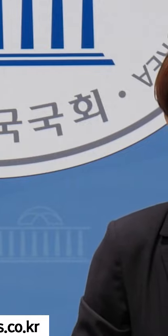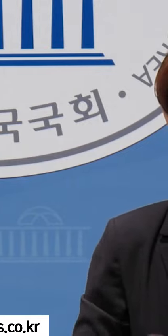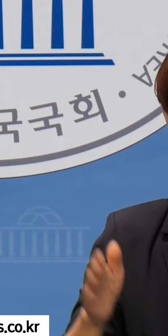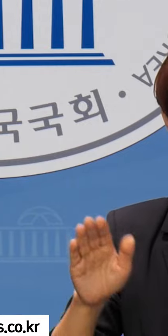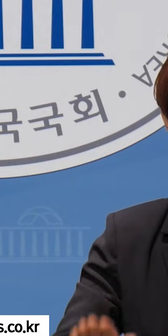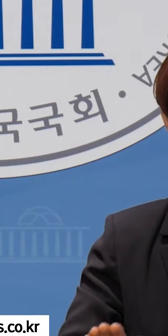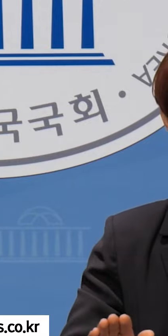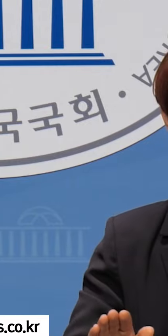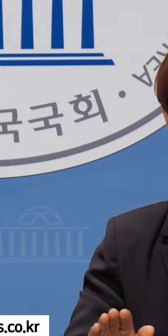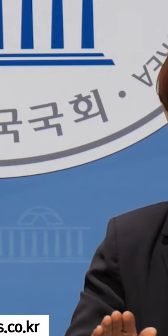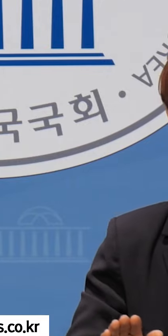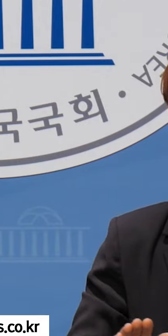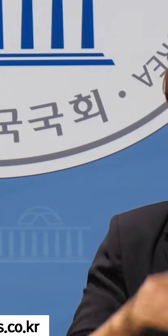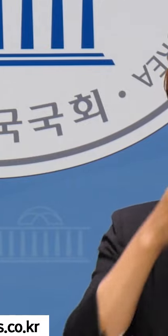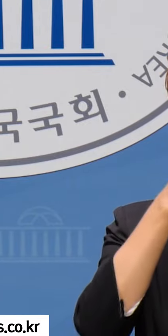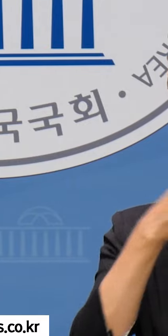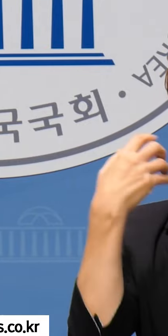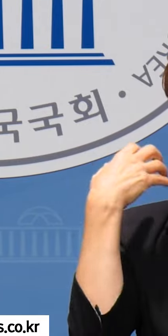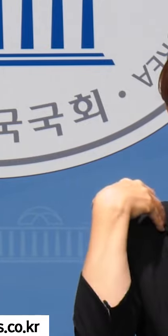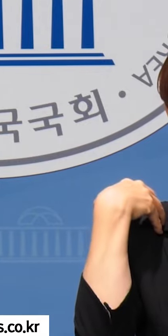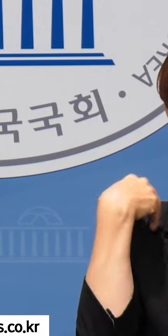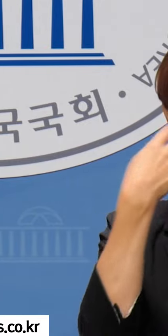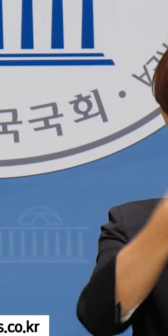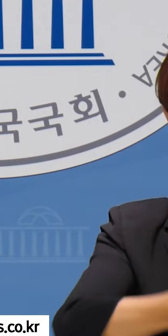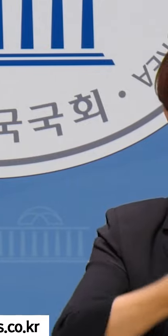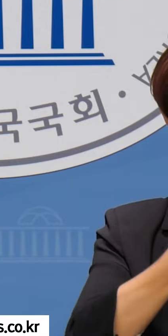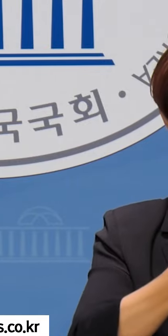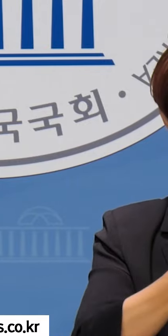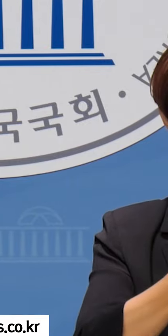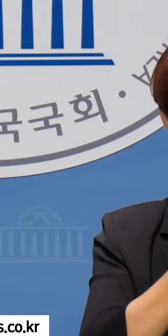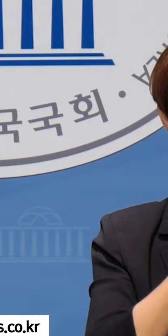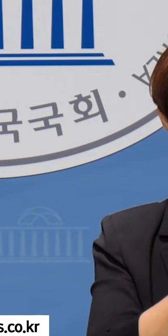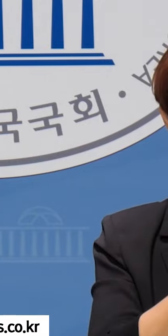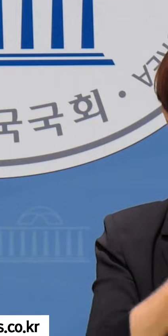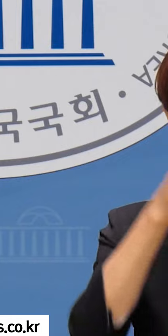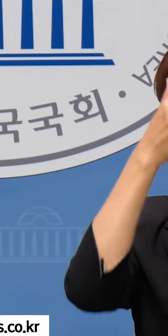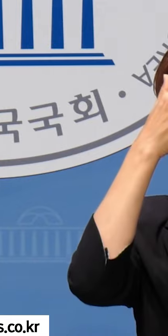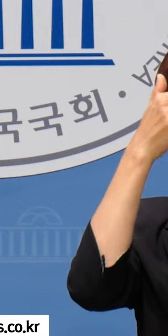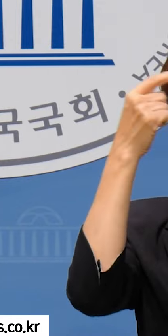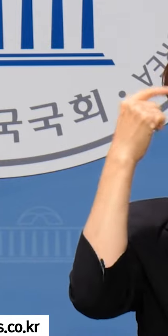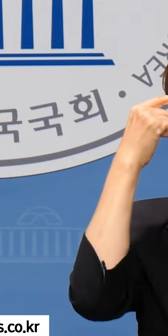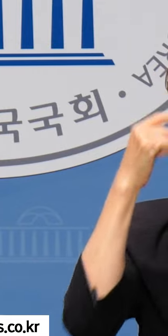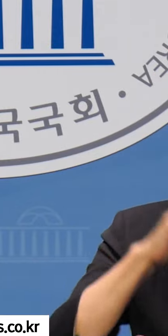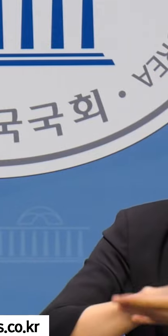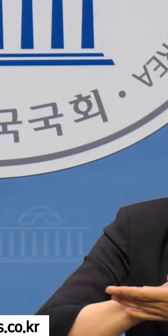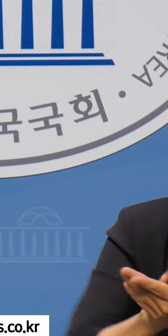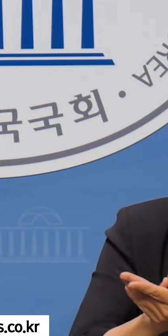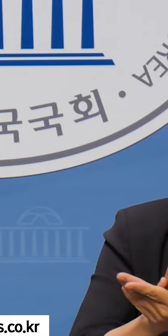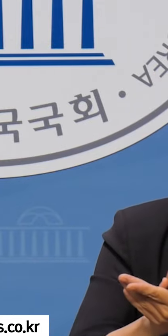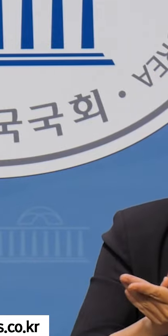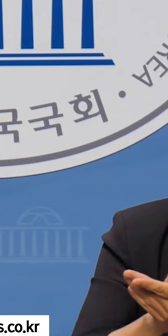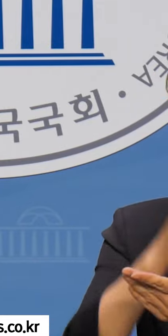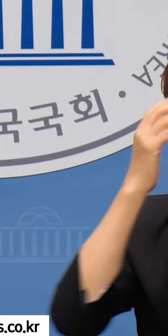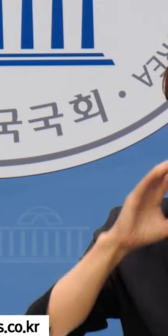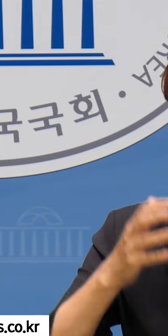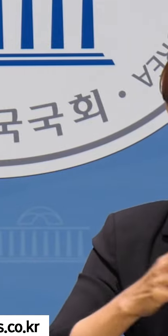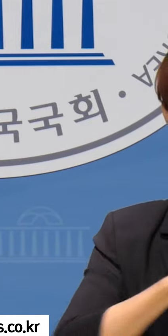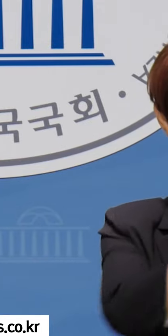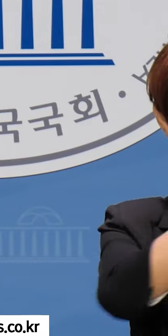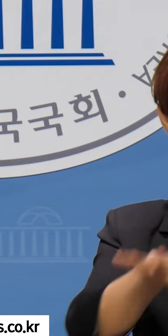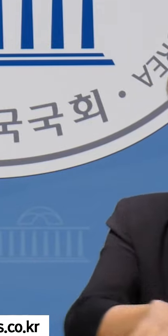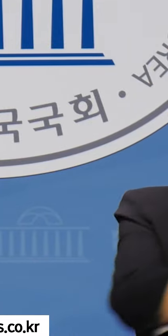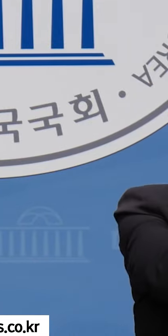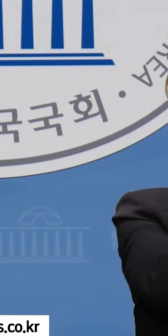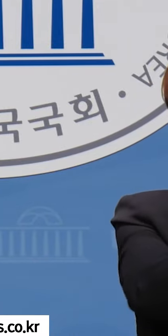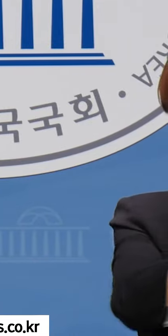하지만 집권 3년 차를 맞은 윤석열 정권은 노무현 정신을 짓밟고 대한민국을 그들만 사는 세상으로